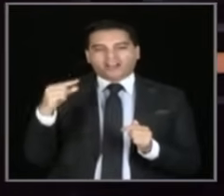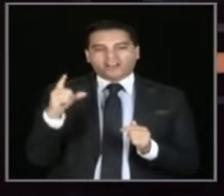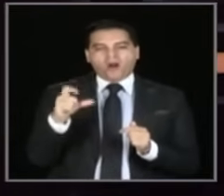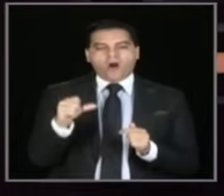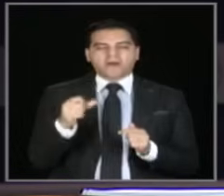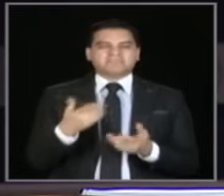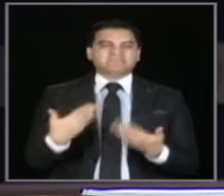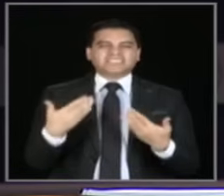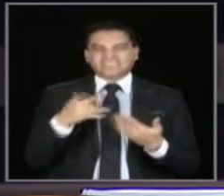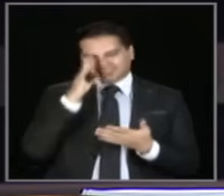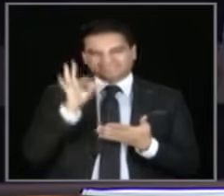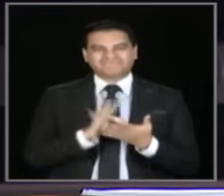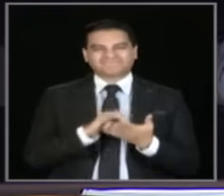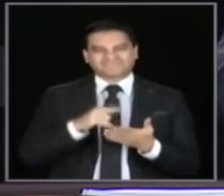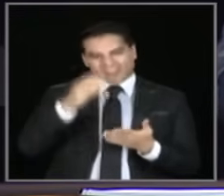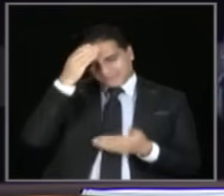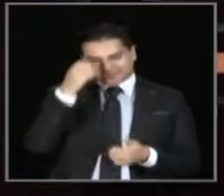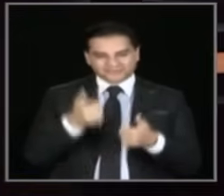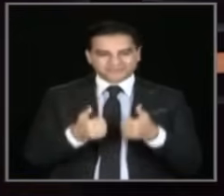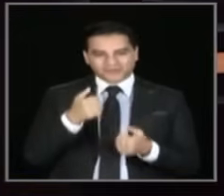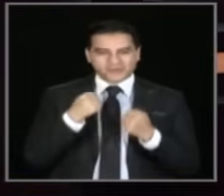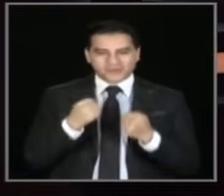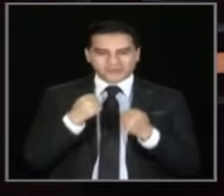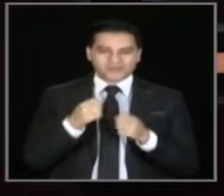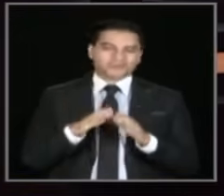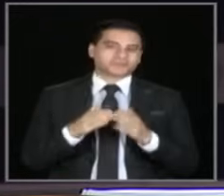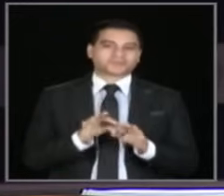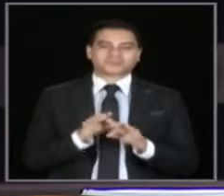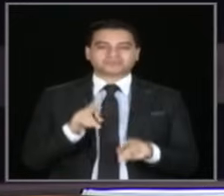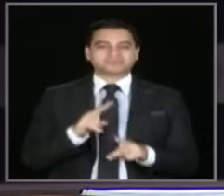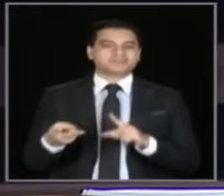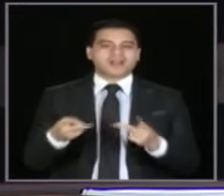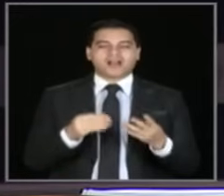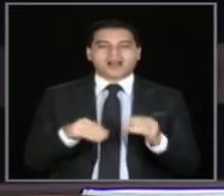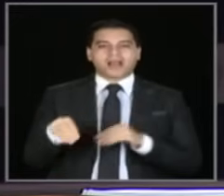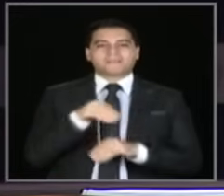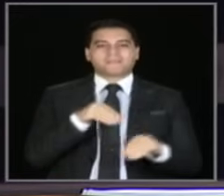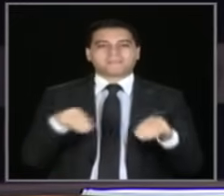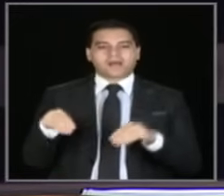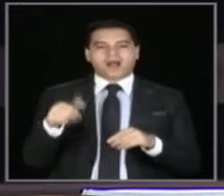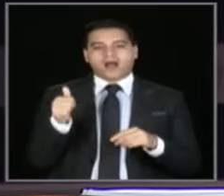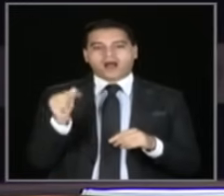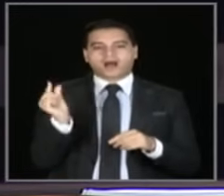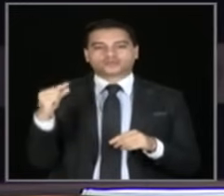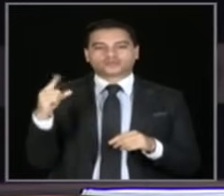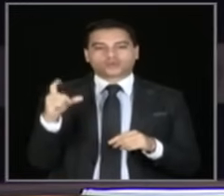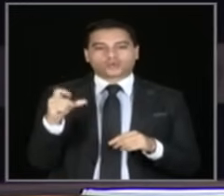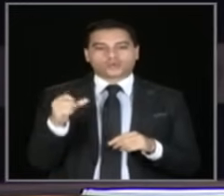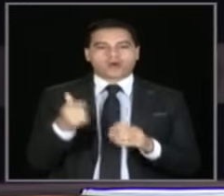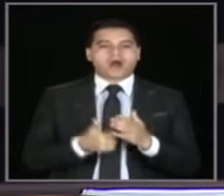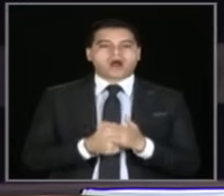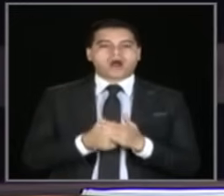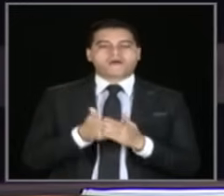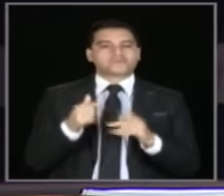بدري بدري. هي دي ميزه العباقره، كله قوي وبتتغير في ثانيه. اندرو السنه اللي فاتت